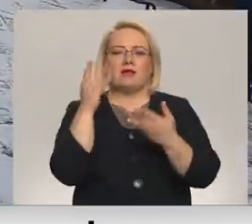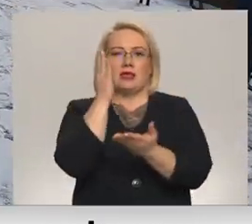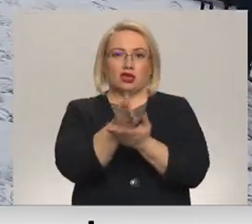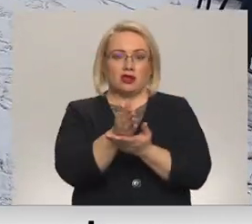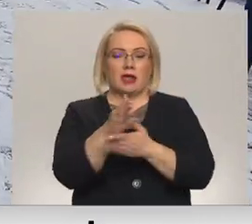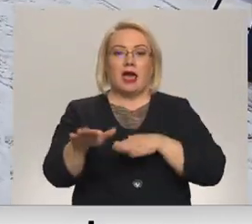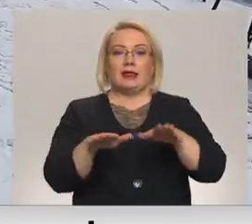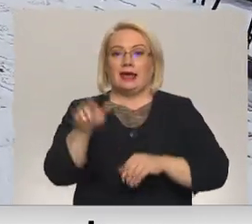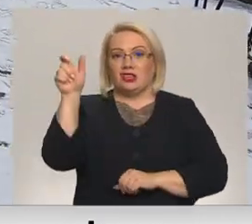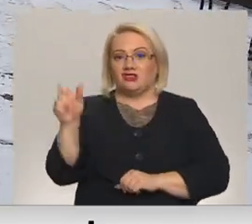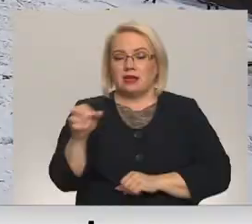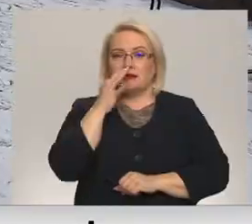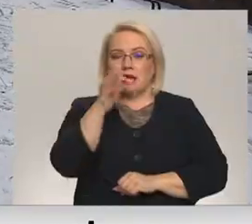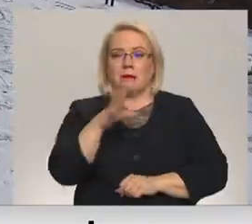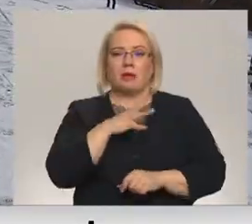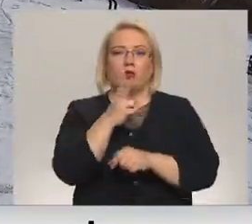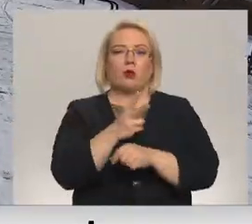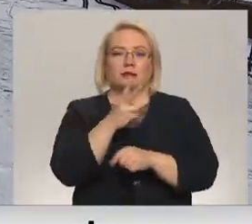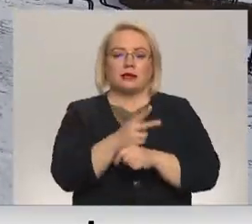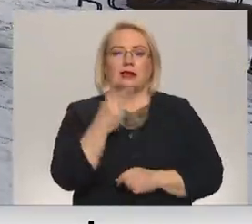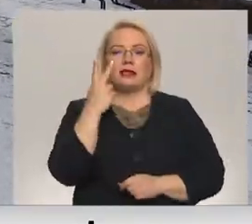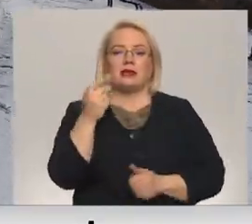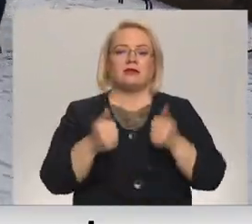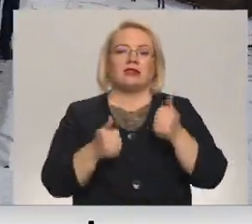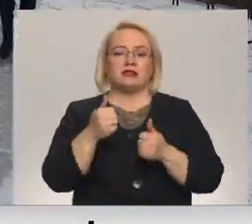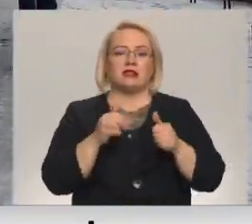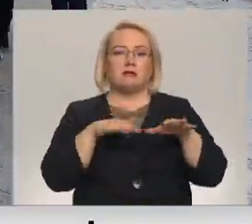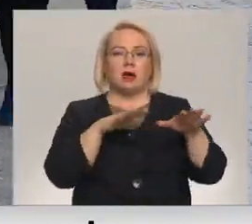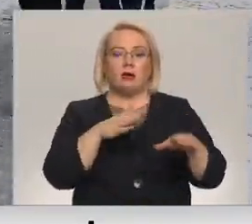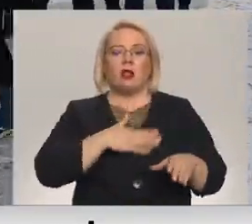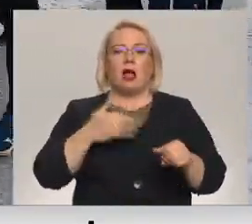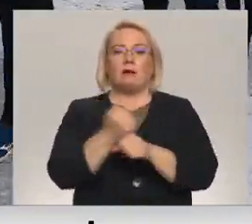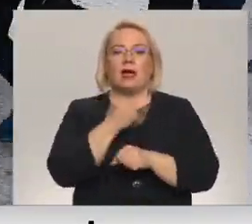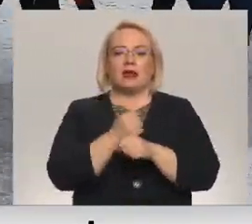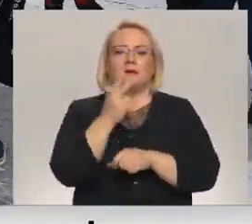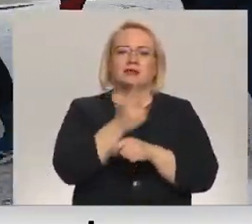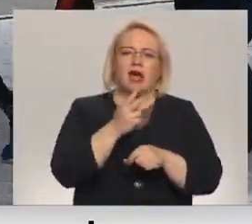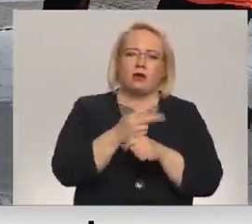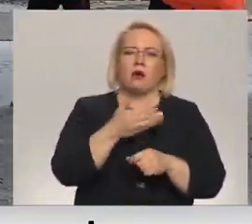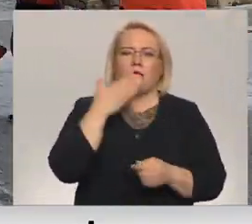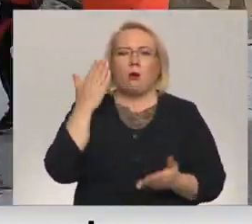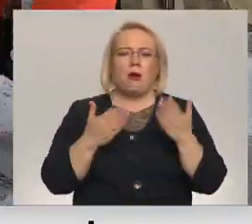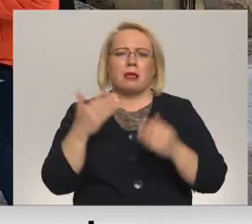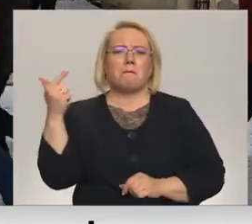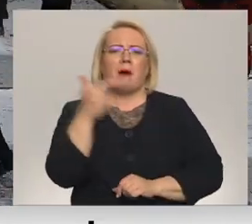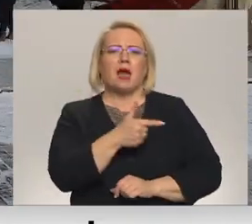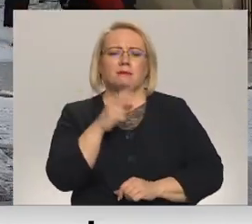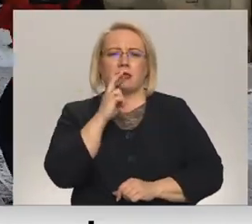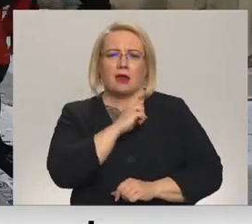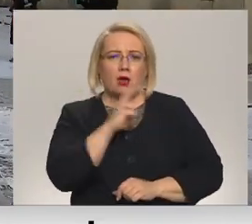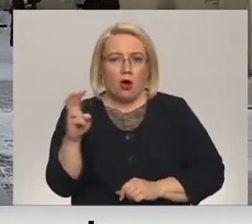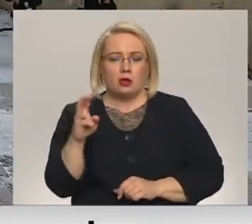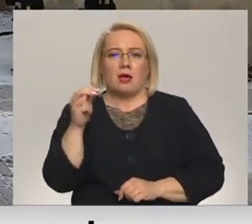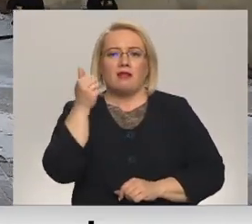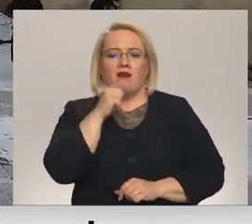DJ stāsta, ka līdz šim bija noskrējis vien 2 sacensību maratons. Labdarības skrējienos netiek mēģināts pārspēt rekordus, taču pašlaik